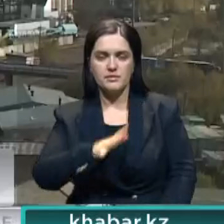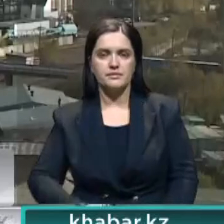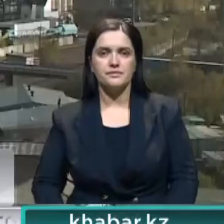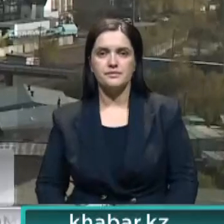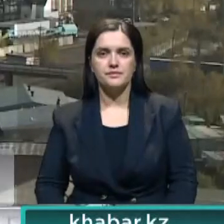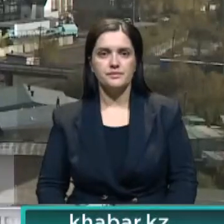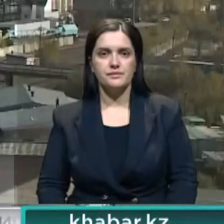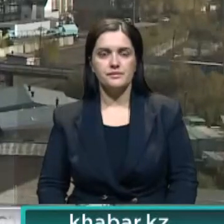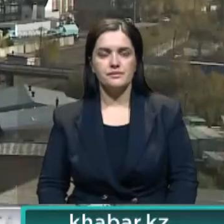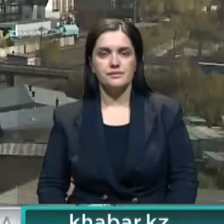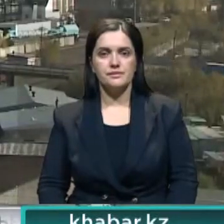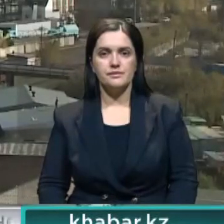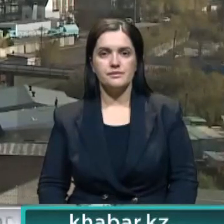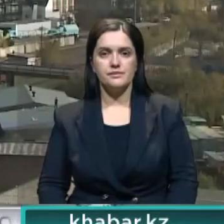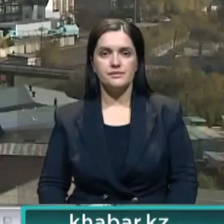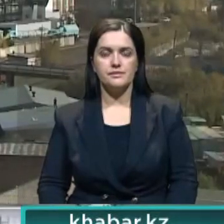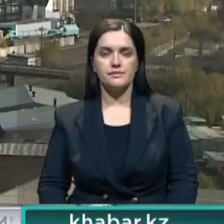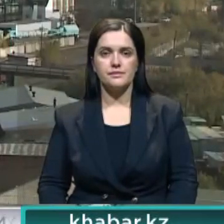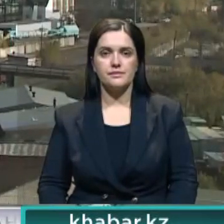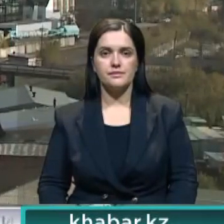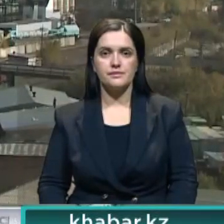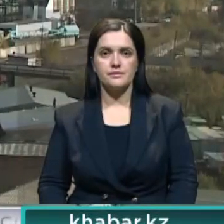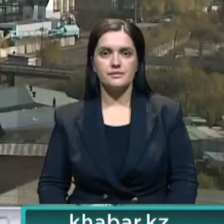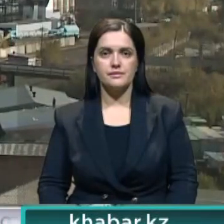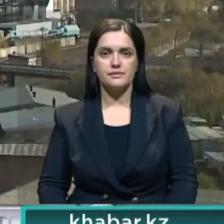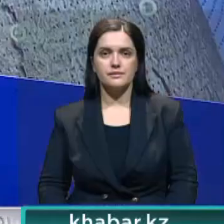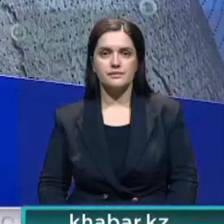Анна Лисенбердина, Жгирова Баканов, Усть-Каменогорск. Итоги дня.